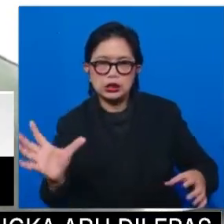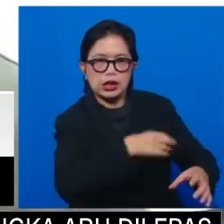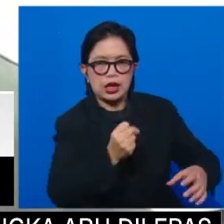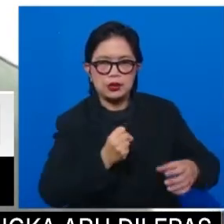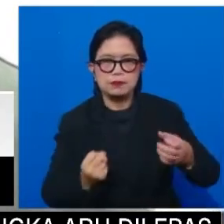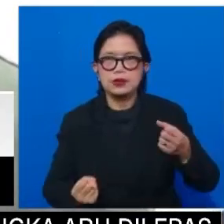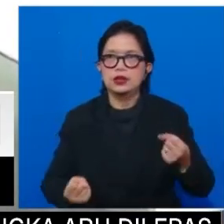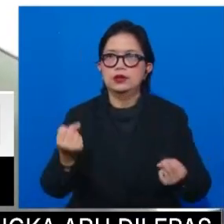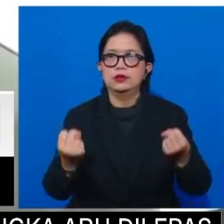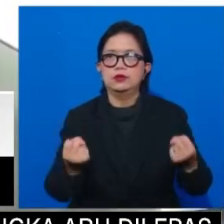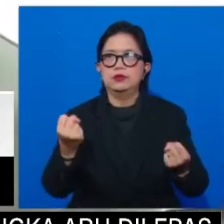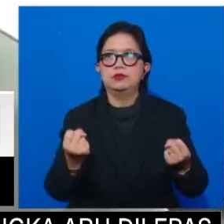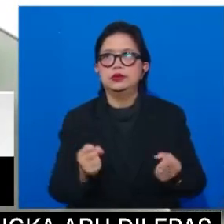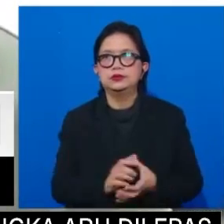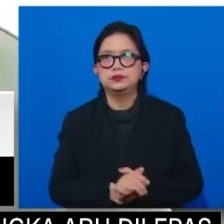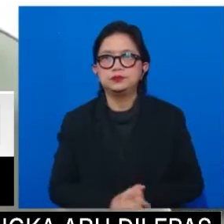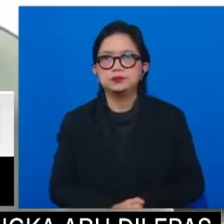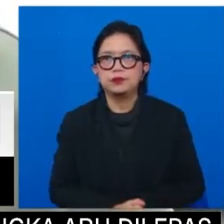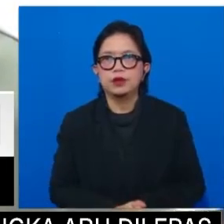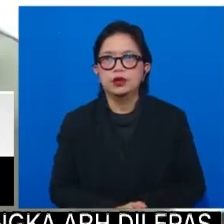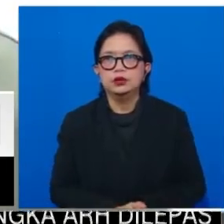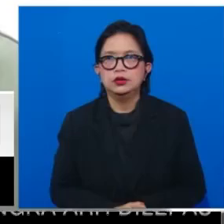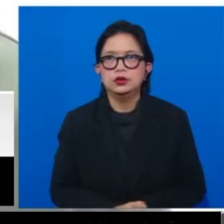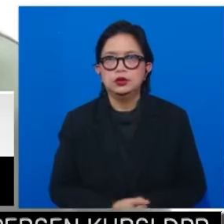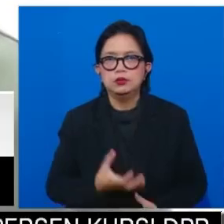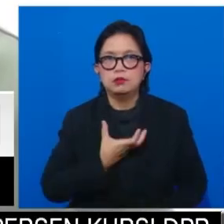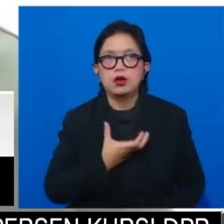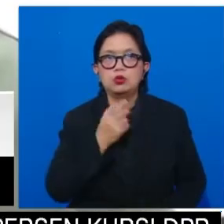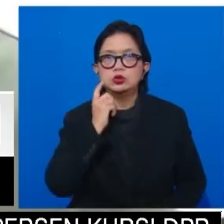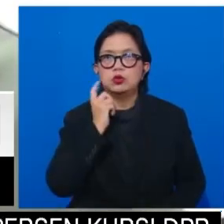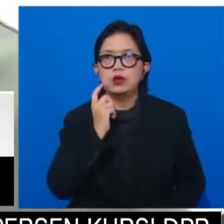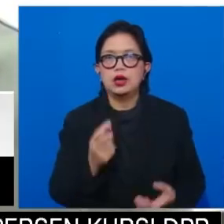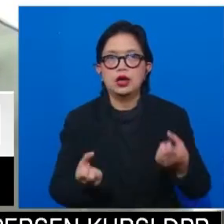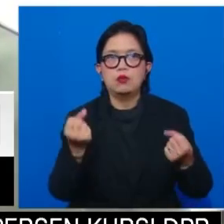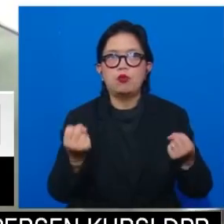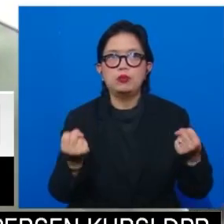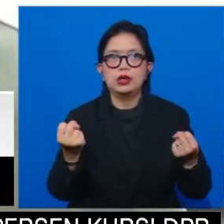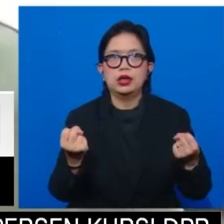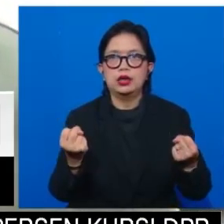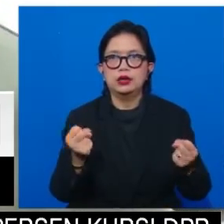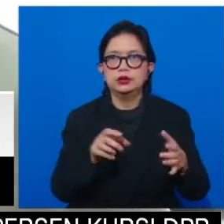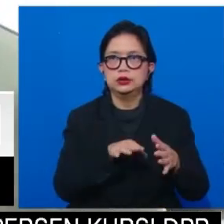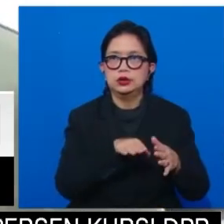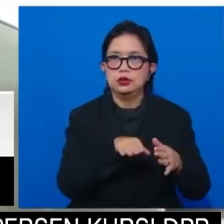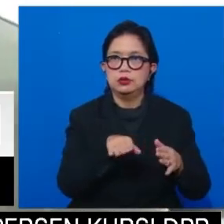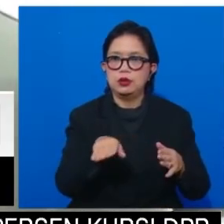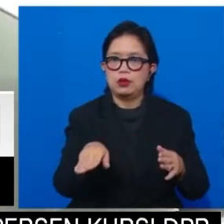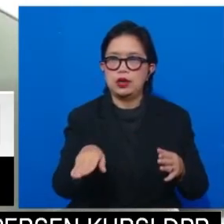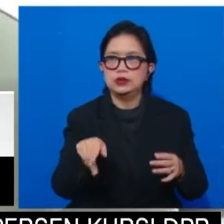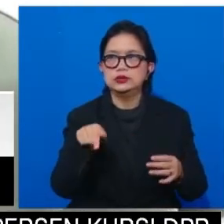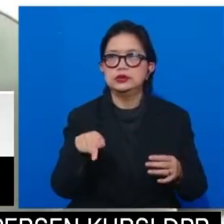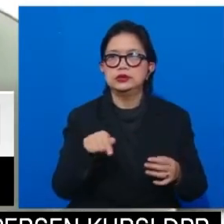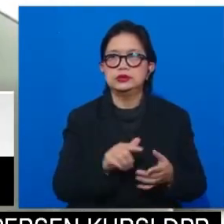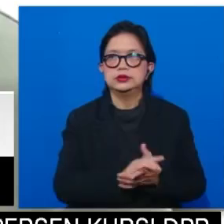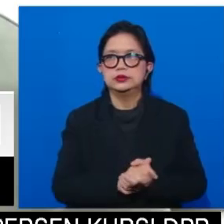ngecek komputer apa gimana mobilnya, dibawalah ke bengkel yang pelaku ini.